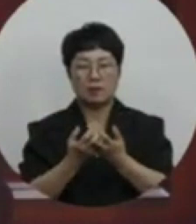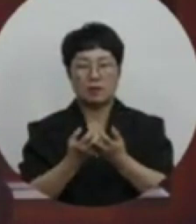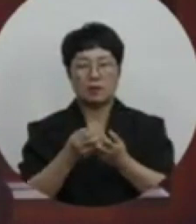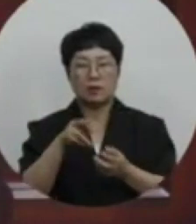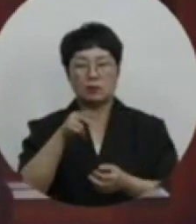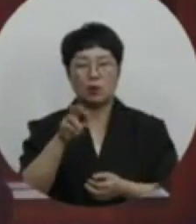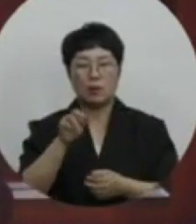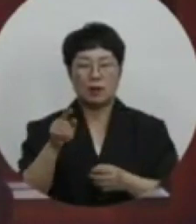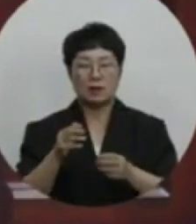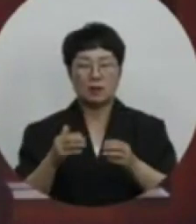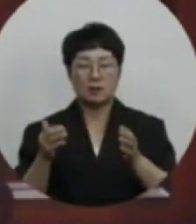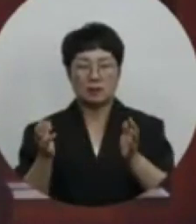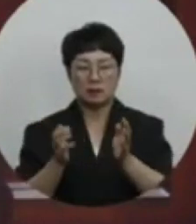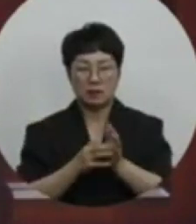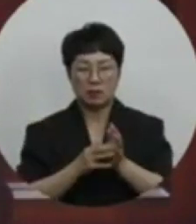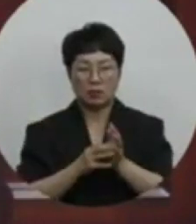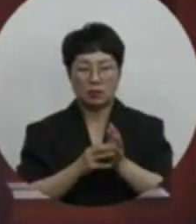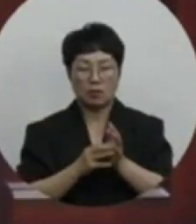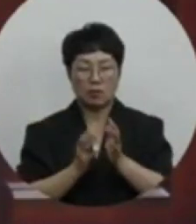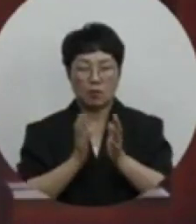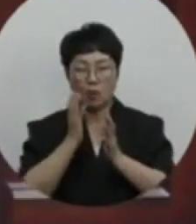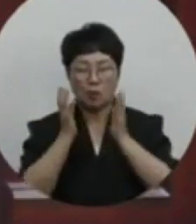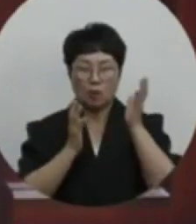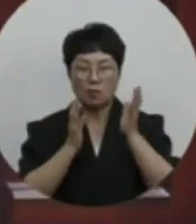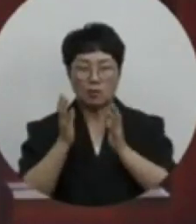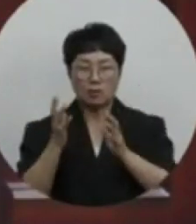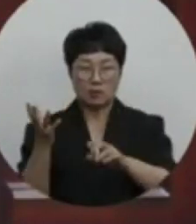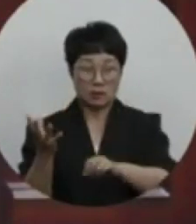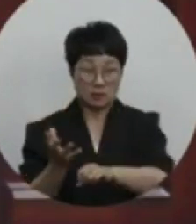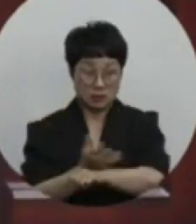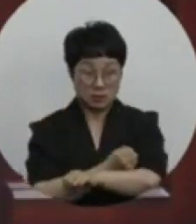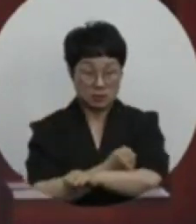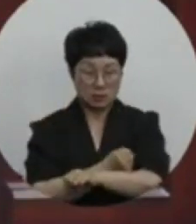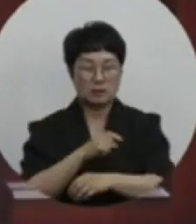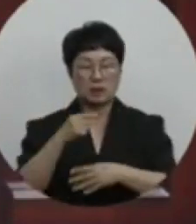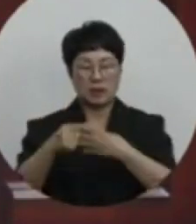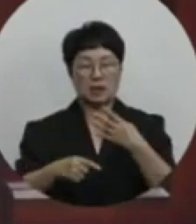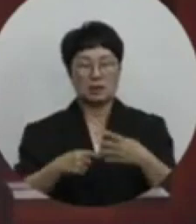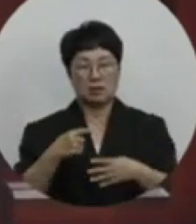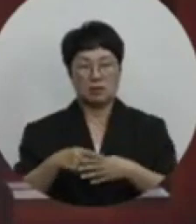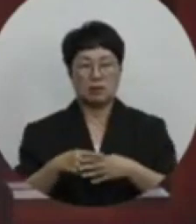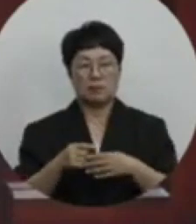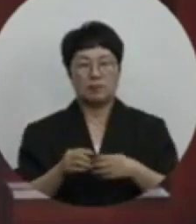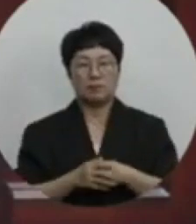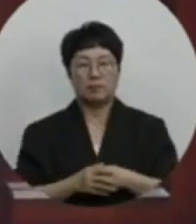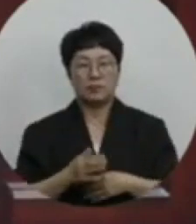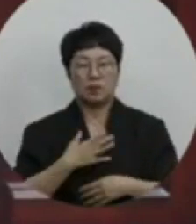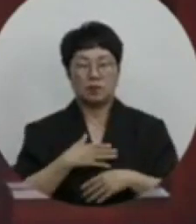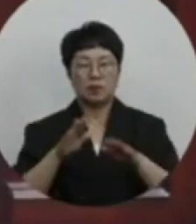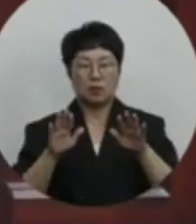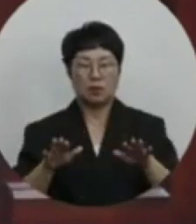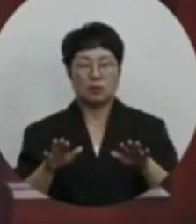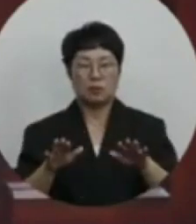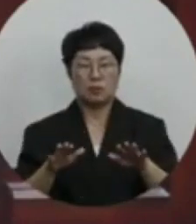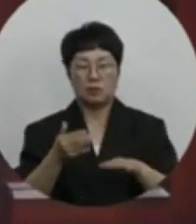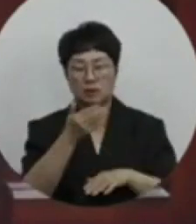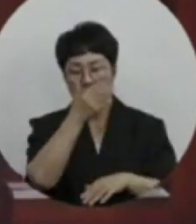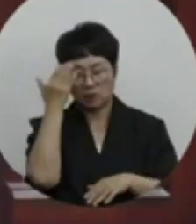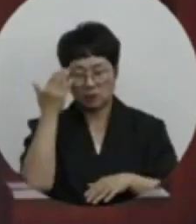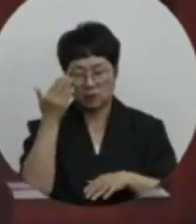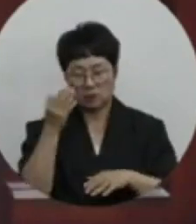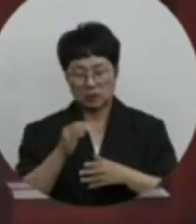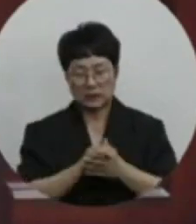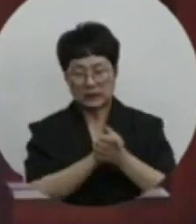지나 푸른 잎들이 녹음이 짙어져가는 계절입니다. 저는 오늘 청년